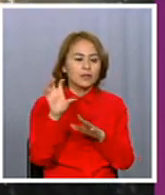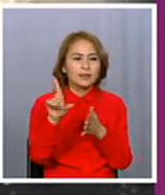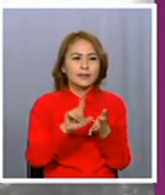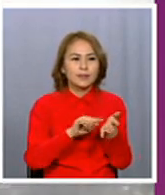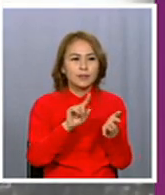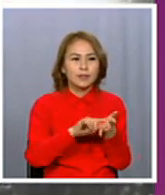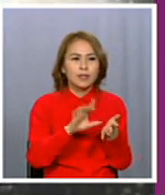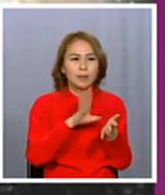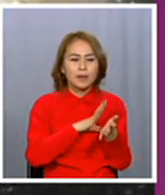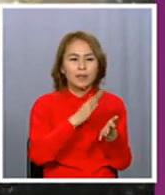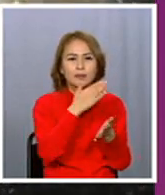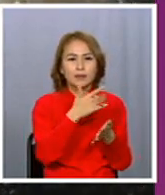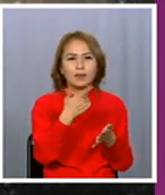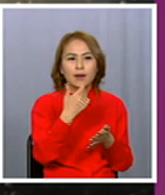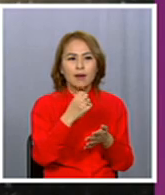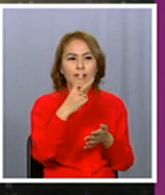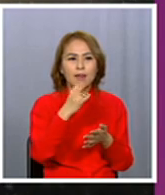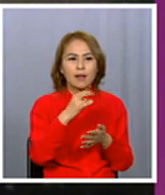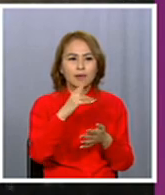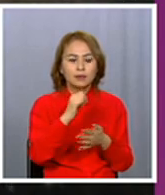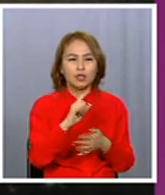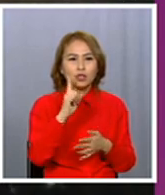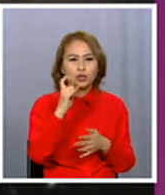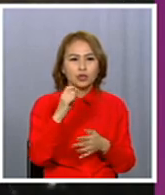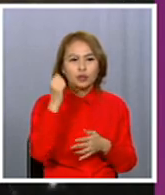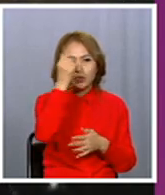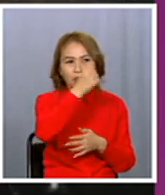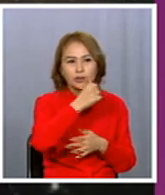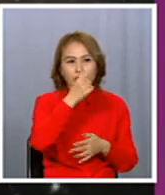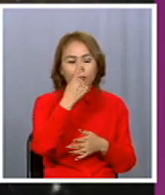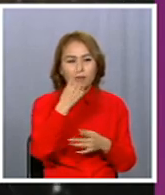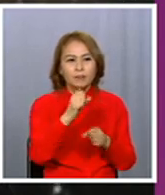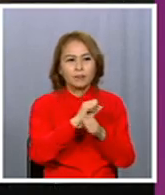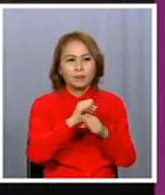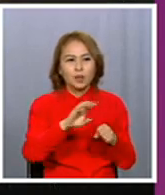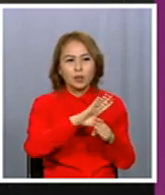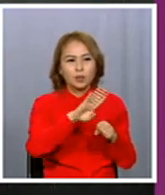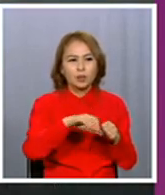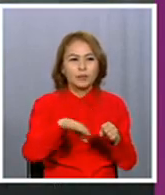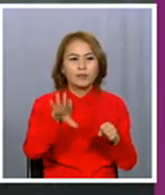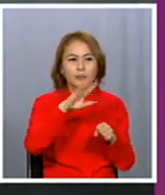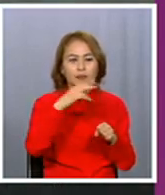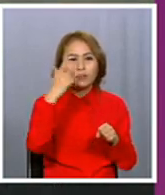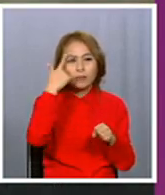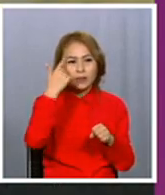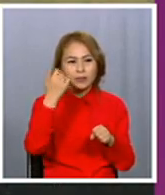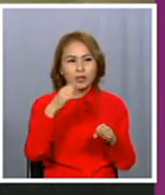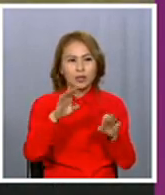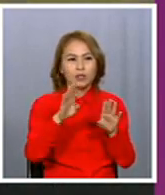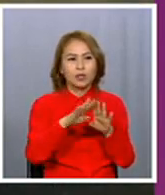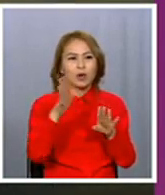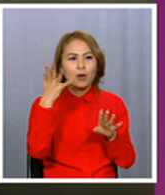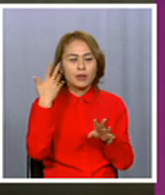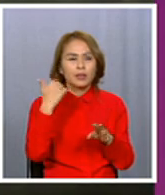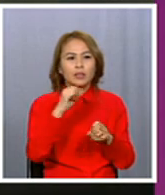Сіз галактикада 100 жылда бір жұлдыздың жарылып, жойылып кететінін білесіз бе? Жұлдыз жарылған